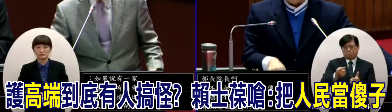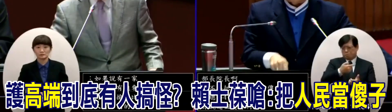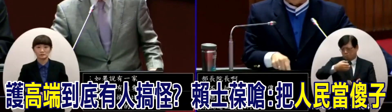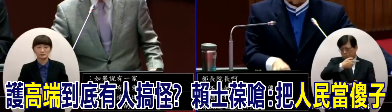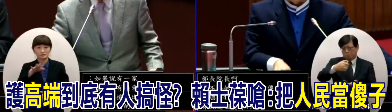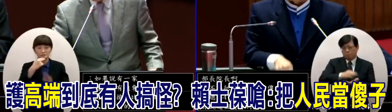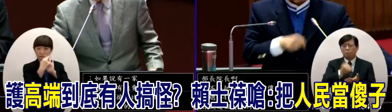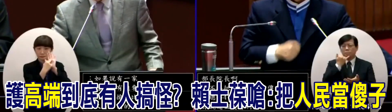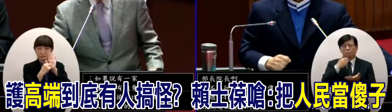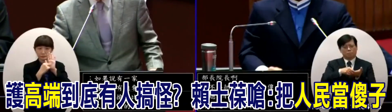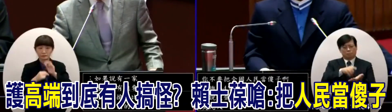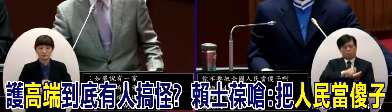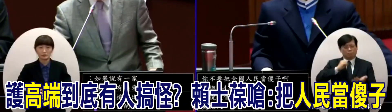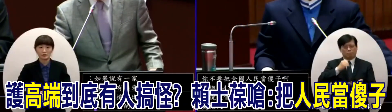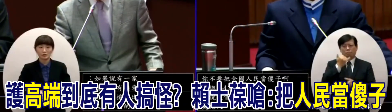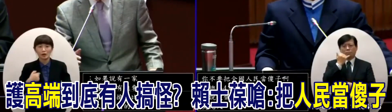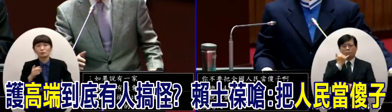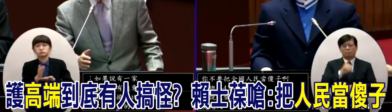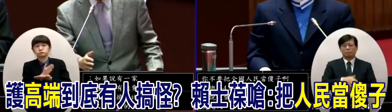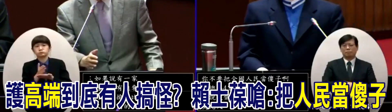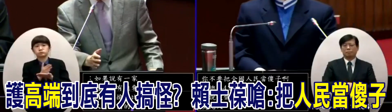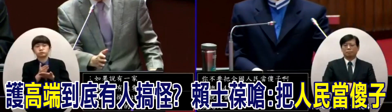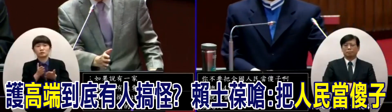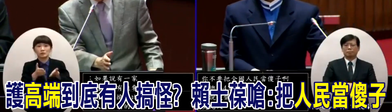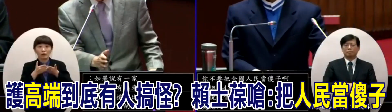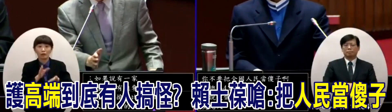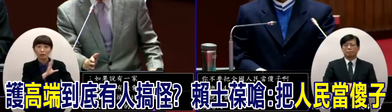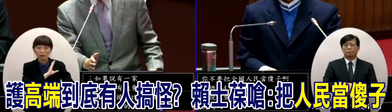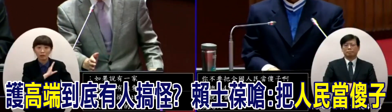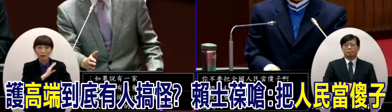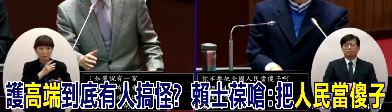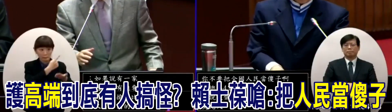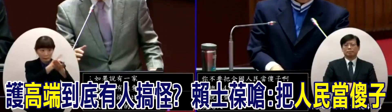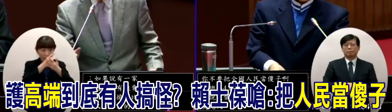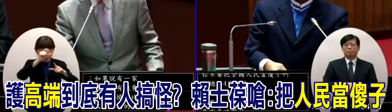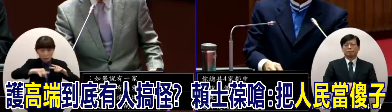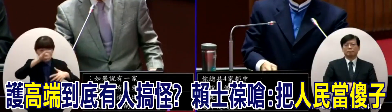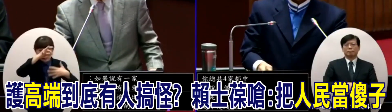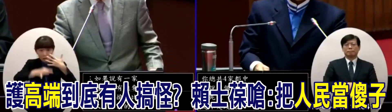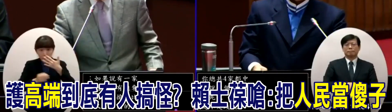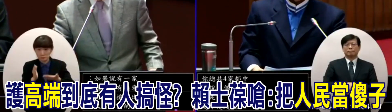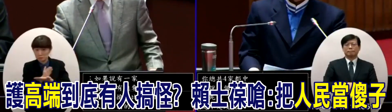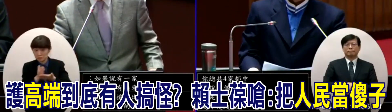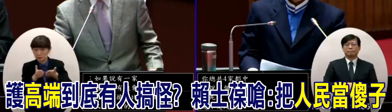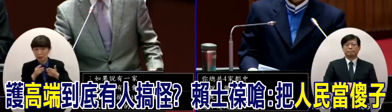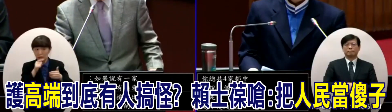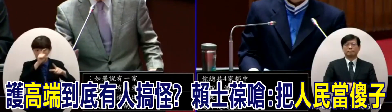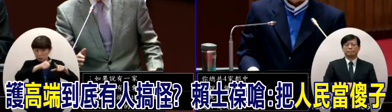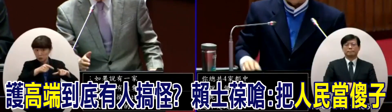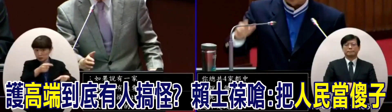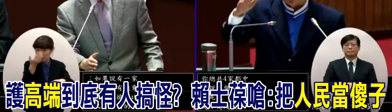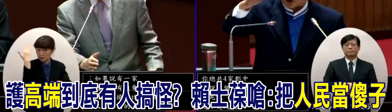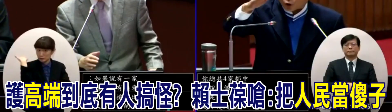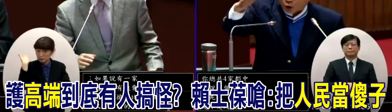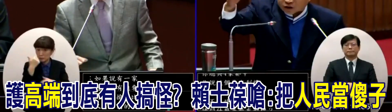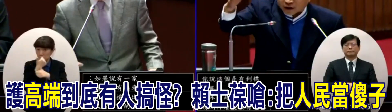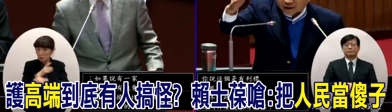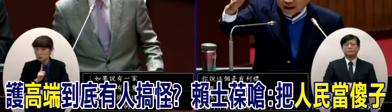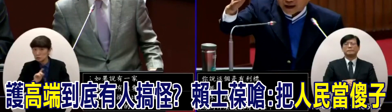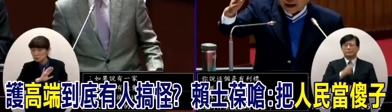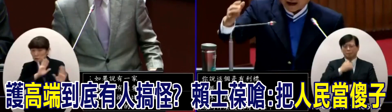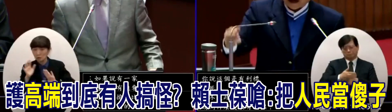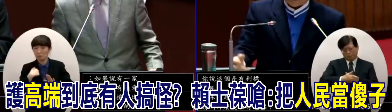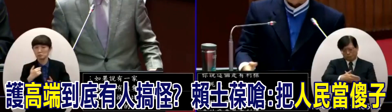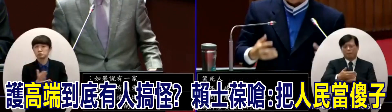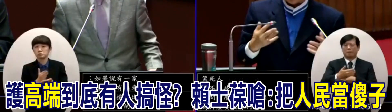了？ 因为要去评审各种不同的他的条件，包括他过去的这个经验。 你过去过